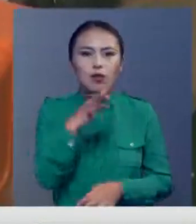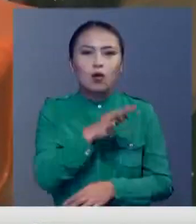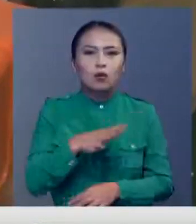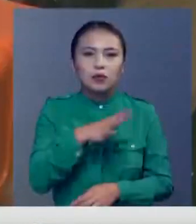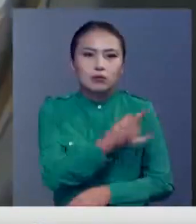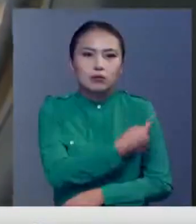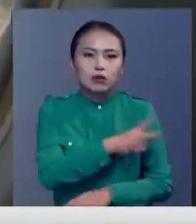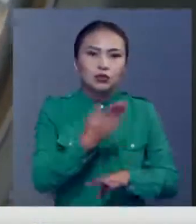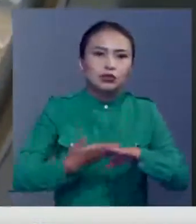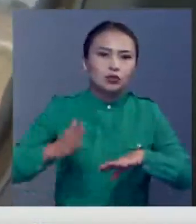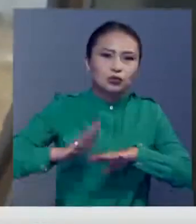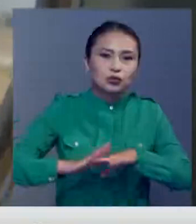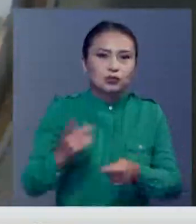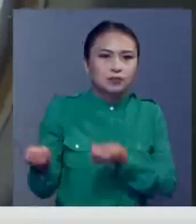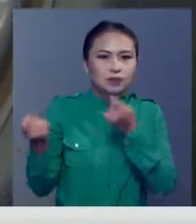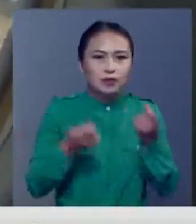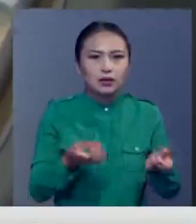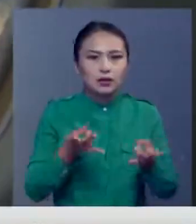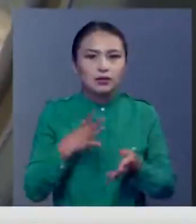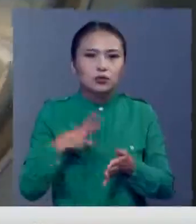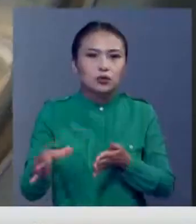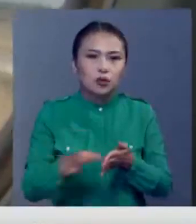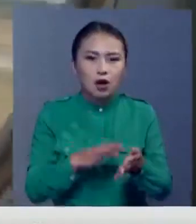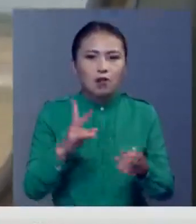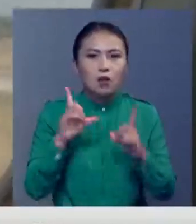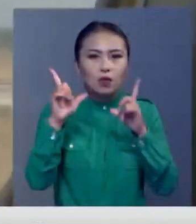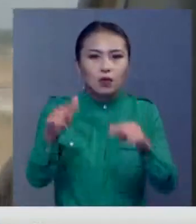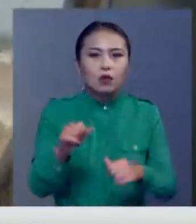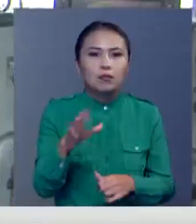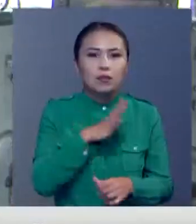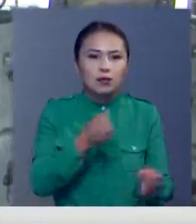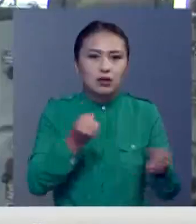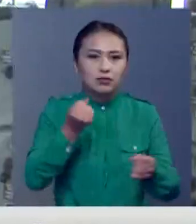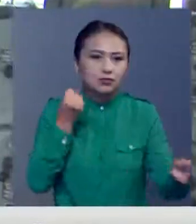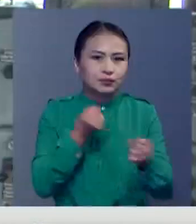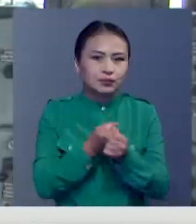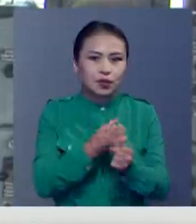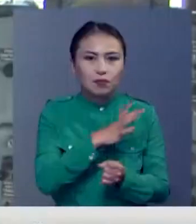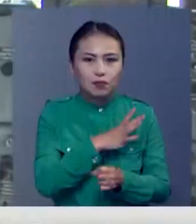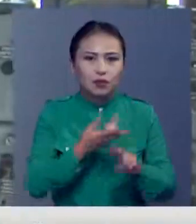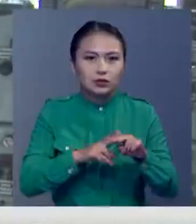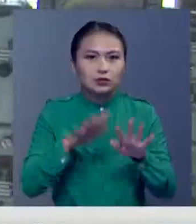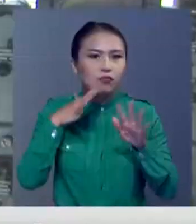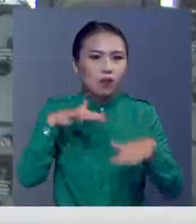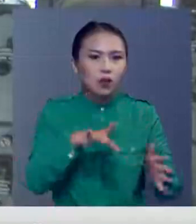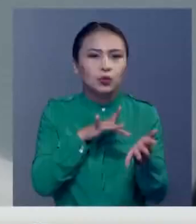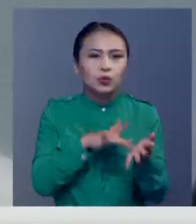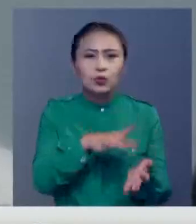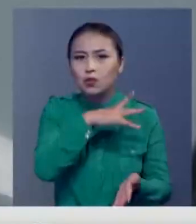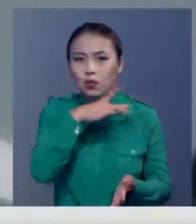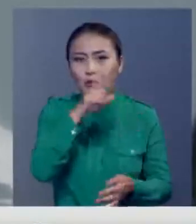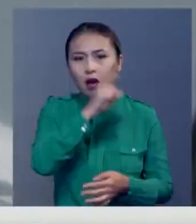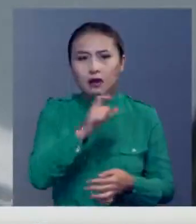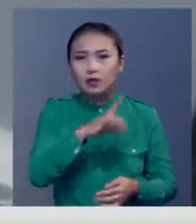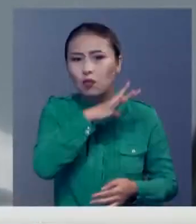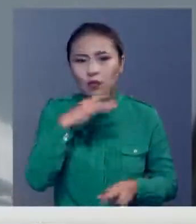ауруханаға ауыр жарақат алған пациентті жеткізу керек. Алакөлге демалуға барған оны машина қағып кетіпті. Көл жағасында турист көп, ал адам көп